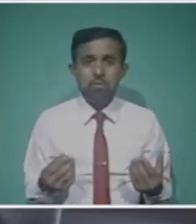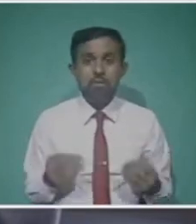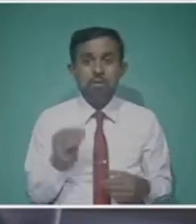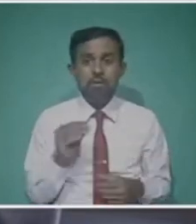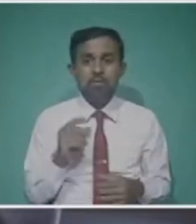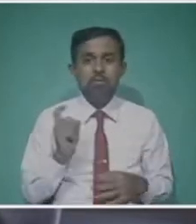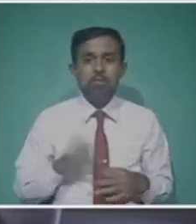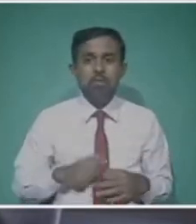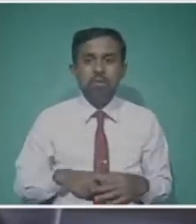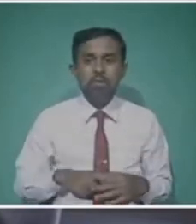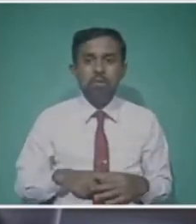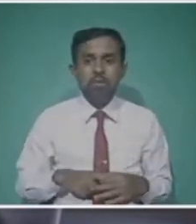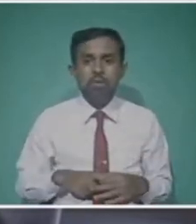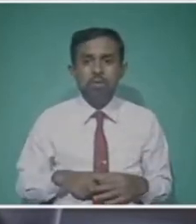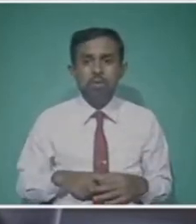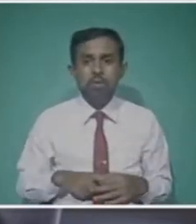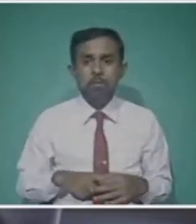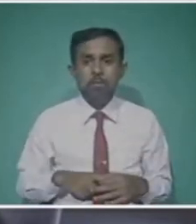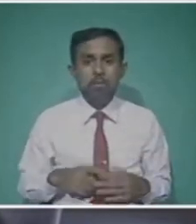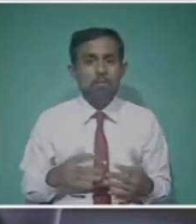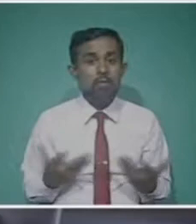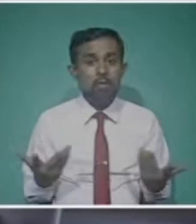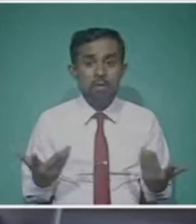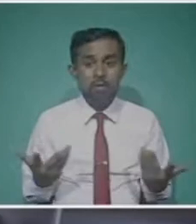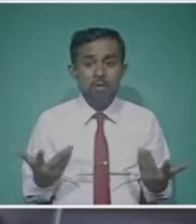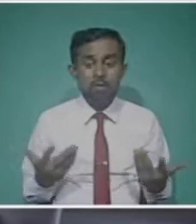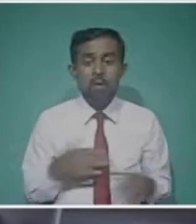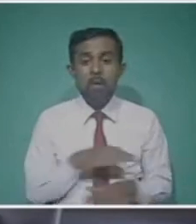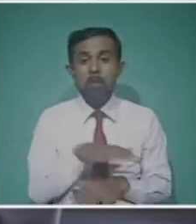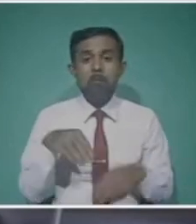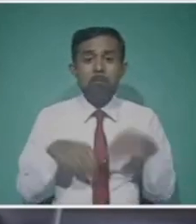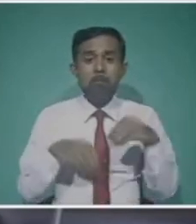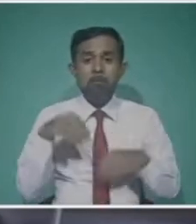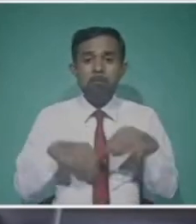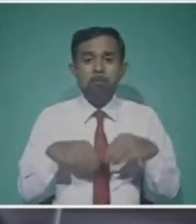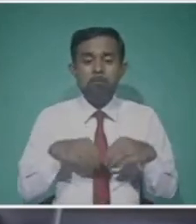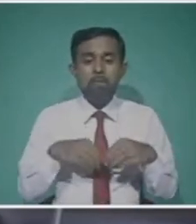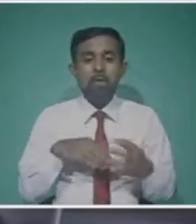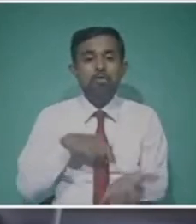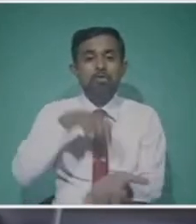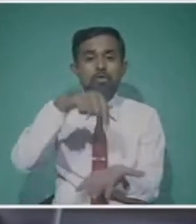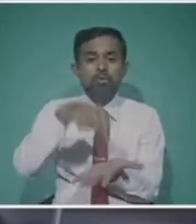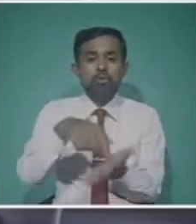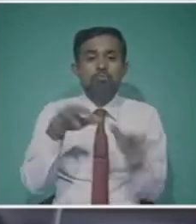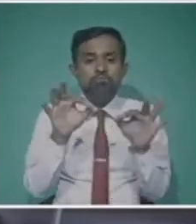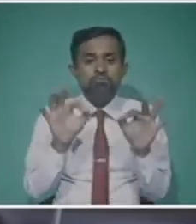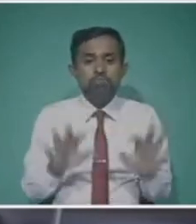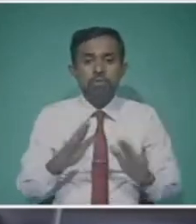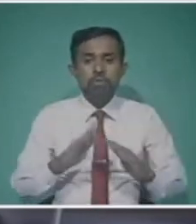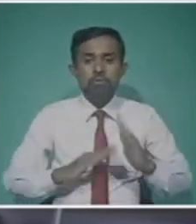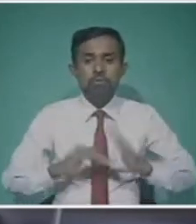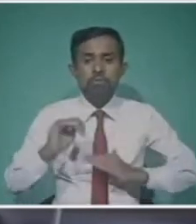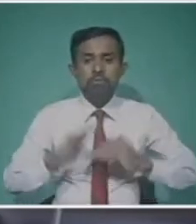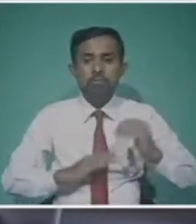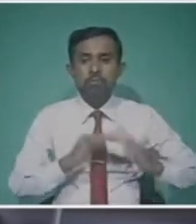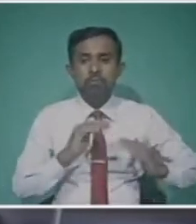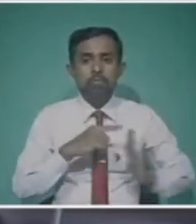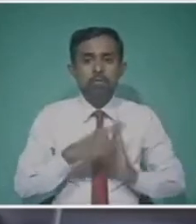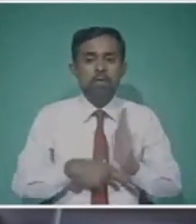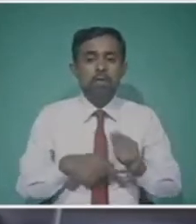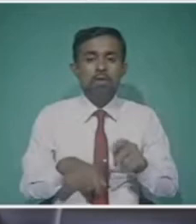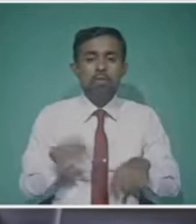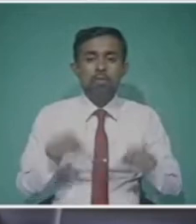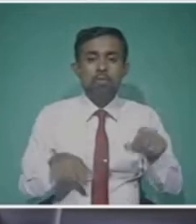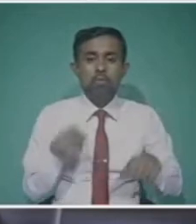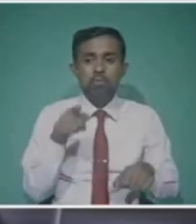නම් ඒක ප්‍රශ්නයක් එහෙම වෙන්නේ නැතුව භූදේශපාලනේ අපේ පිහිටීම නිවැරදි විදියට පාවිච්චි කරලා මේ රටේ